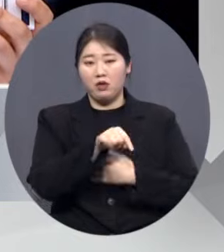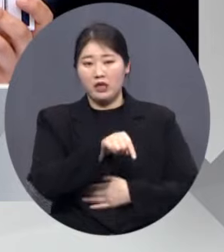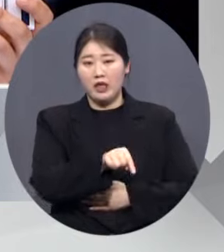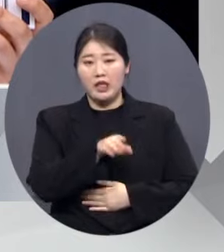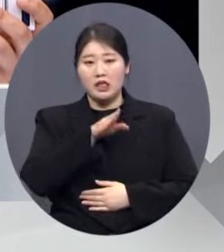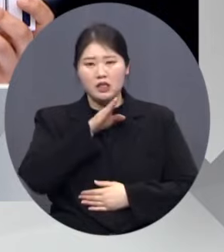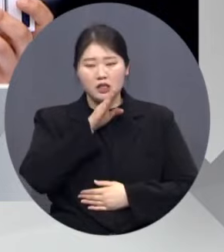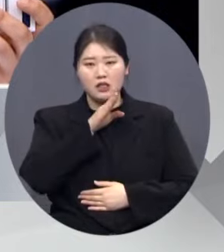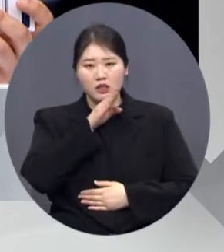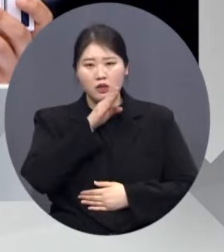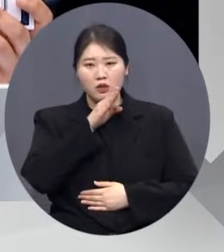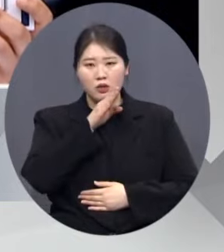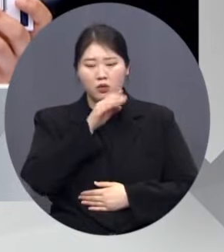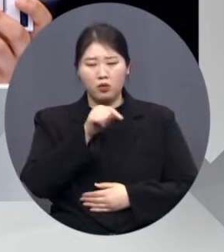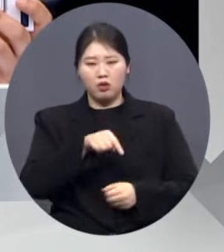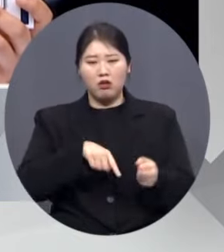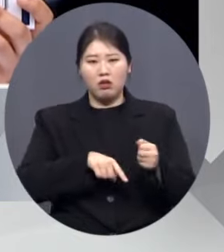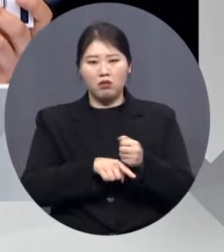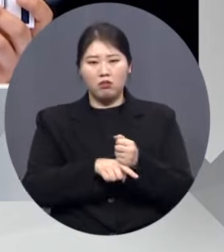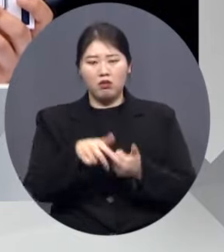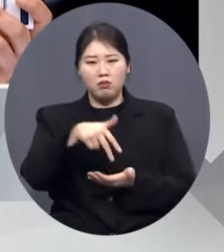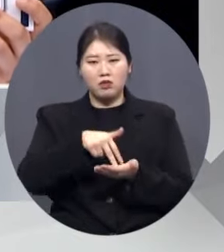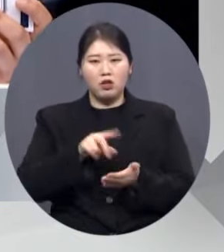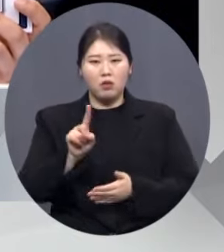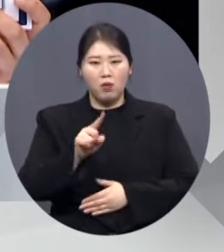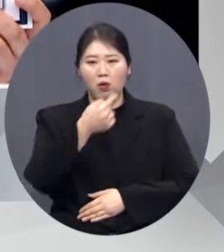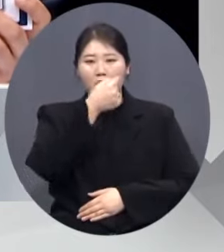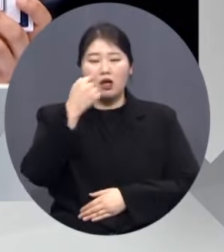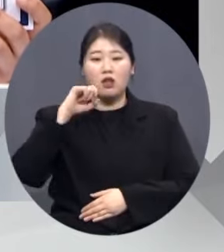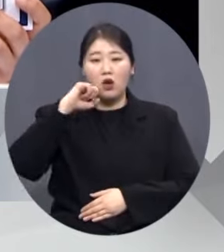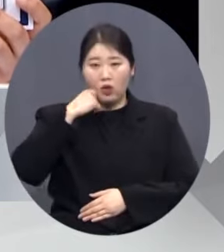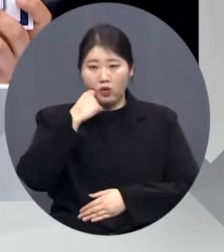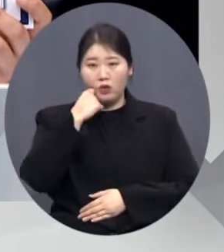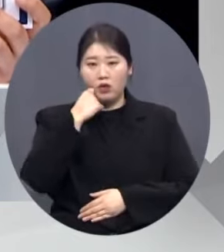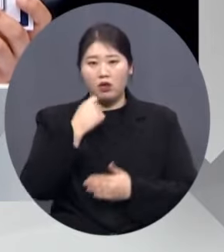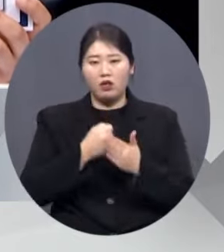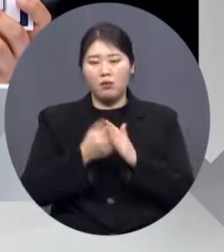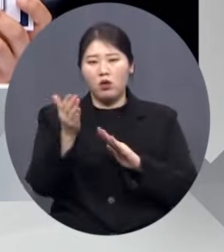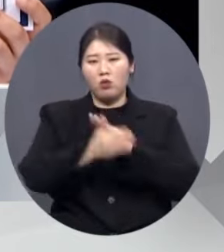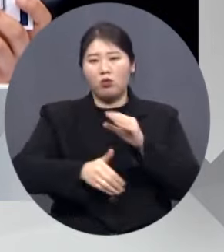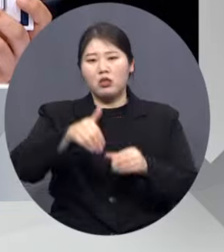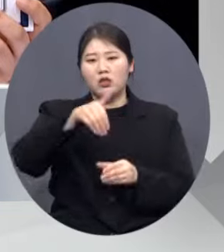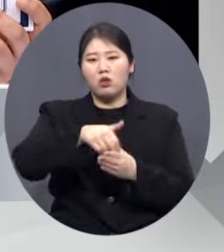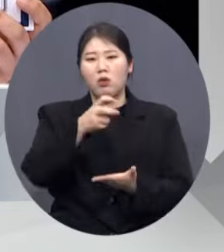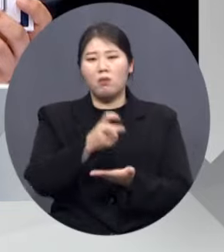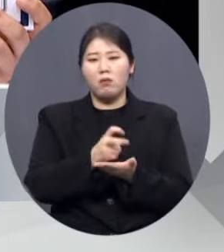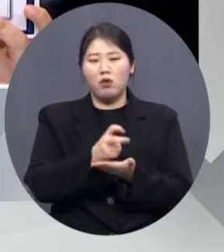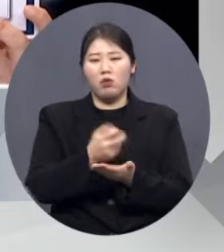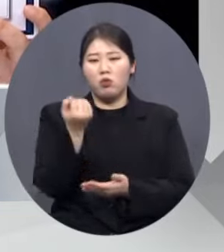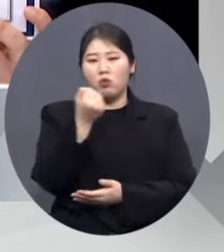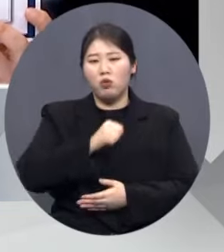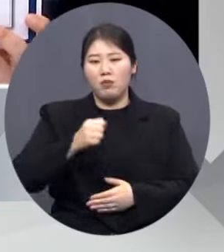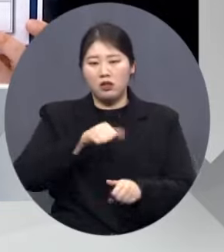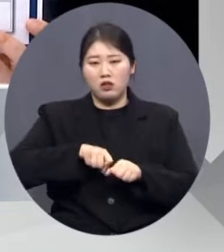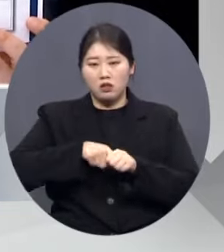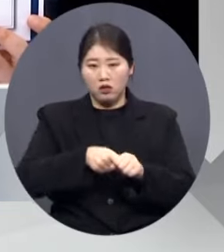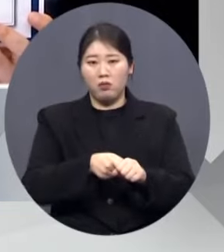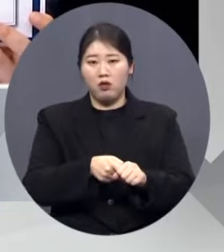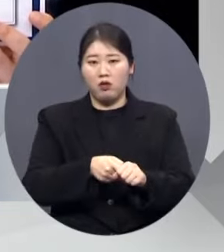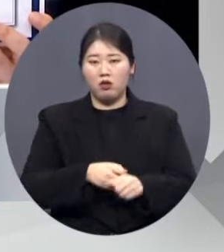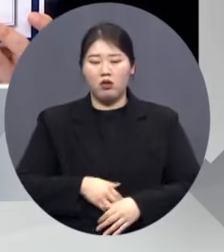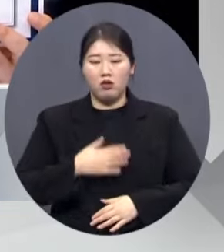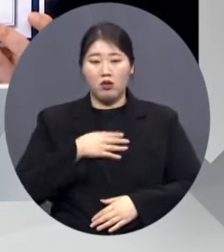어떤 의도를 갖고 있는지 확인하기 어렵기 때문에 그 자체로 공직 선거법 위반으로 처벌하고 있고 확인을 못했기 때문에